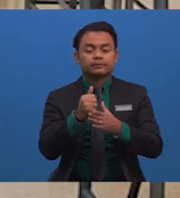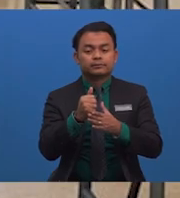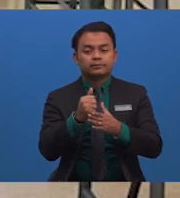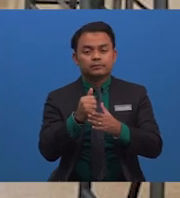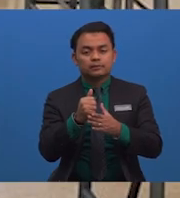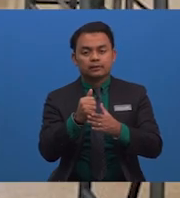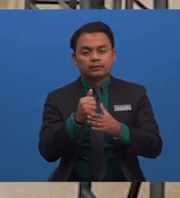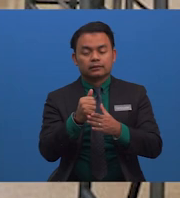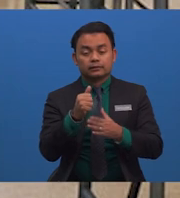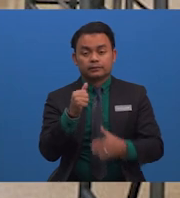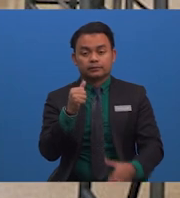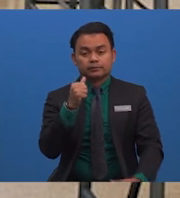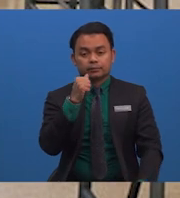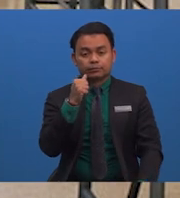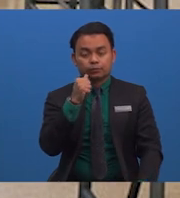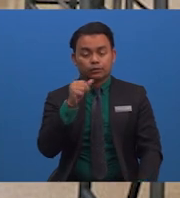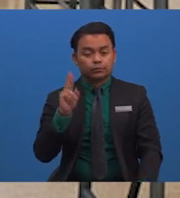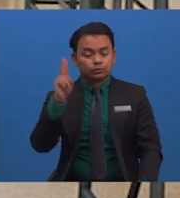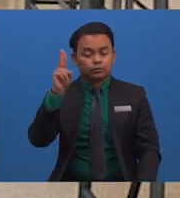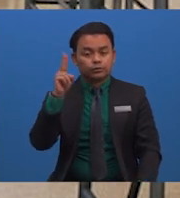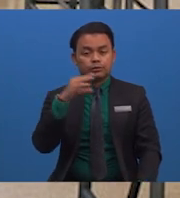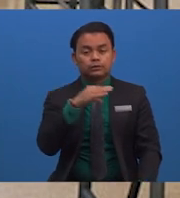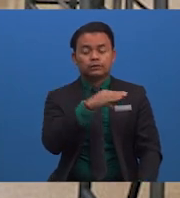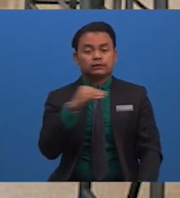Puan Maya merupakan orang kedua.